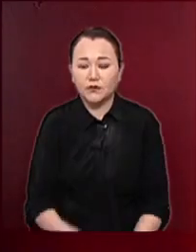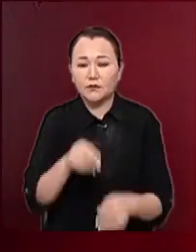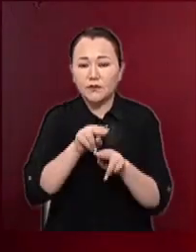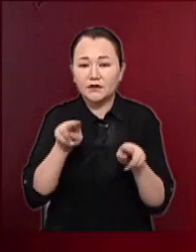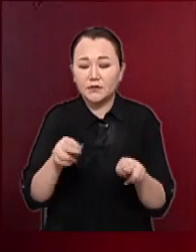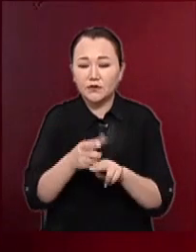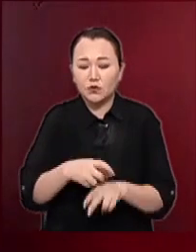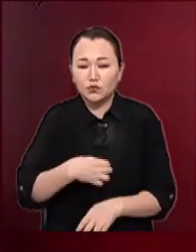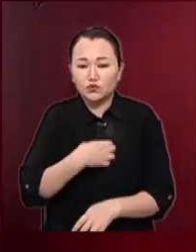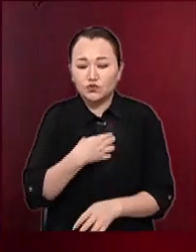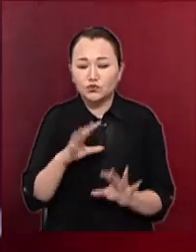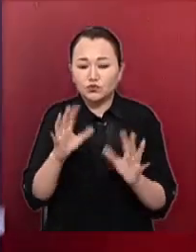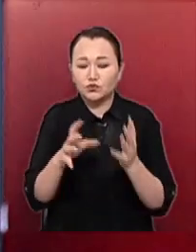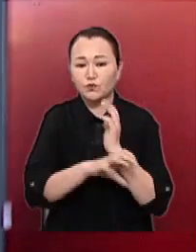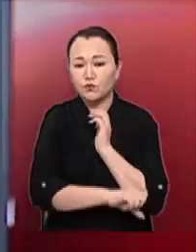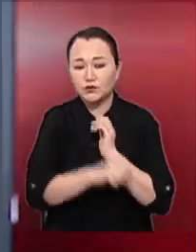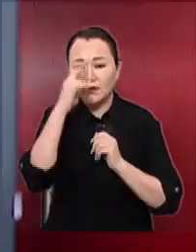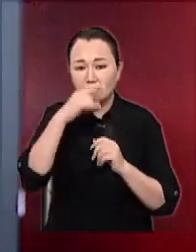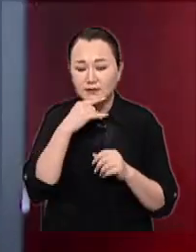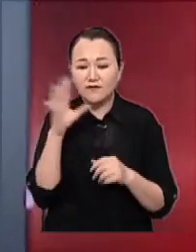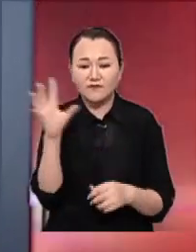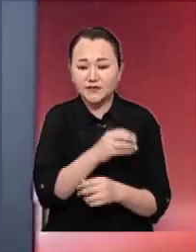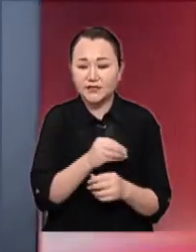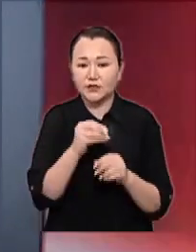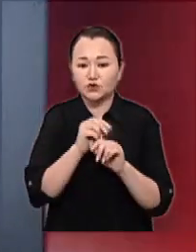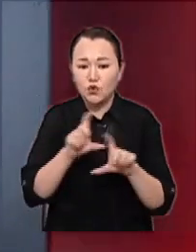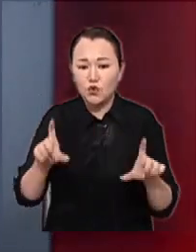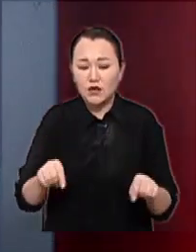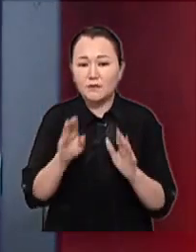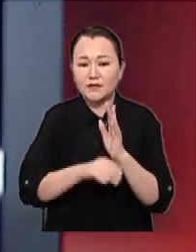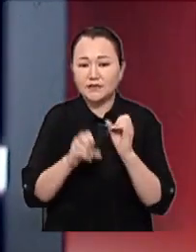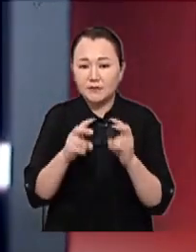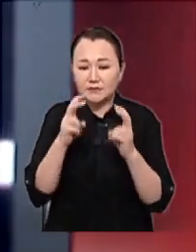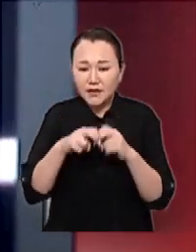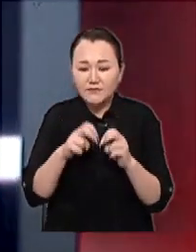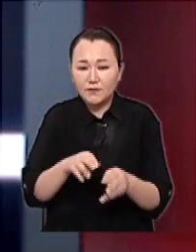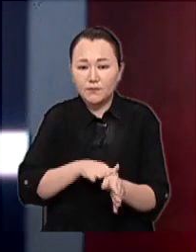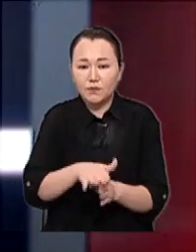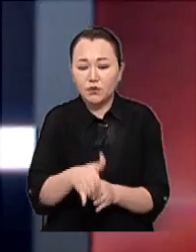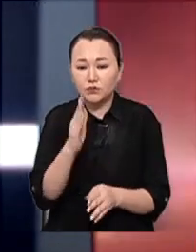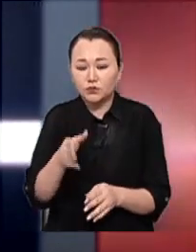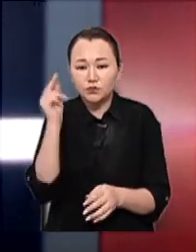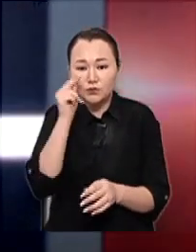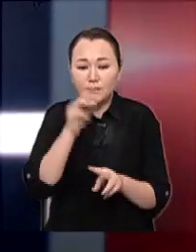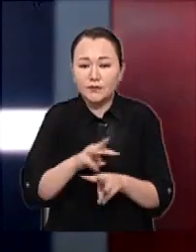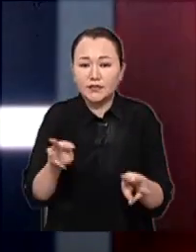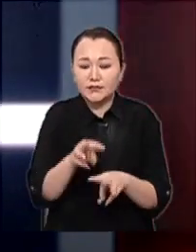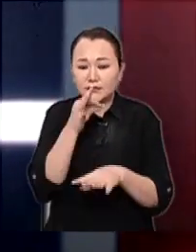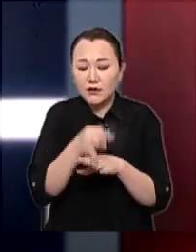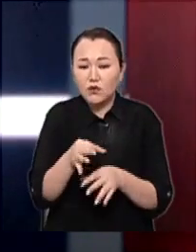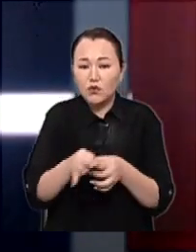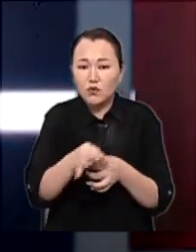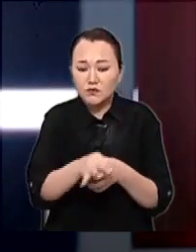Петропавлдағы осы сұмдық жағдайдан соң Қазақстанның барлық мектептерінде қауіпсіздік тексеріледі. Оқу ағарту министрлігі облыстар